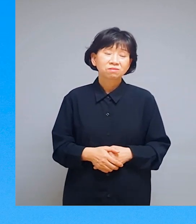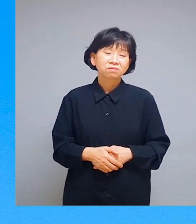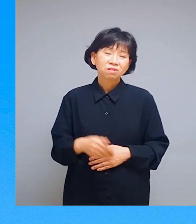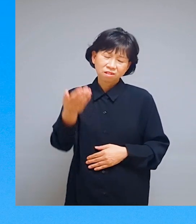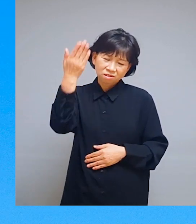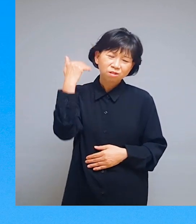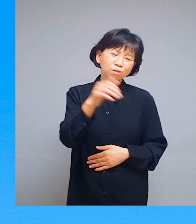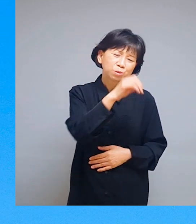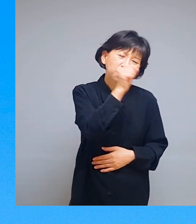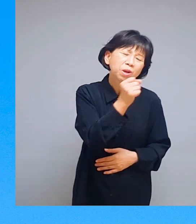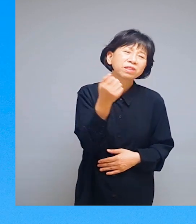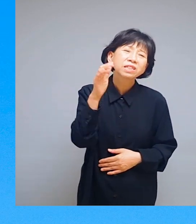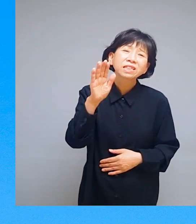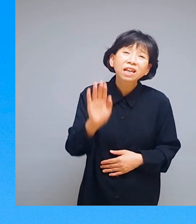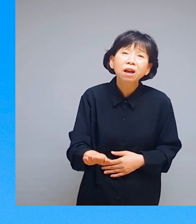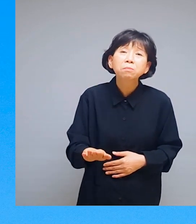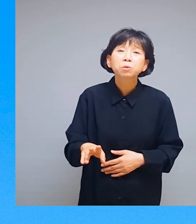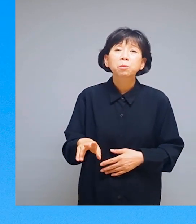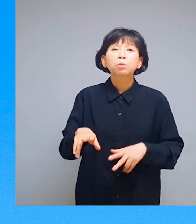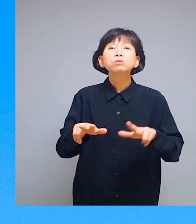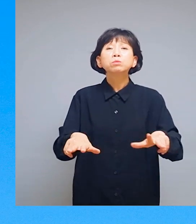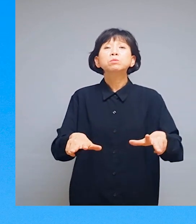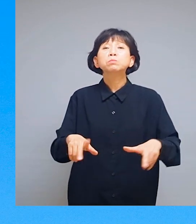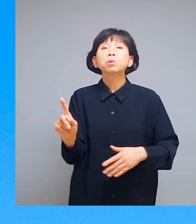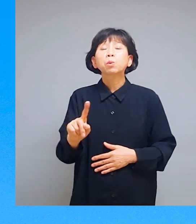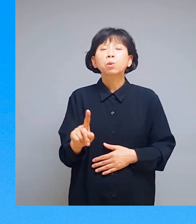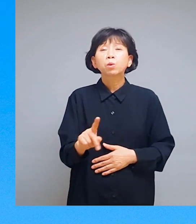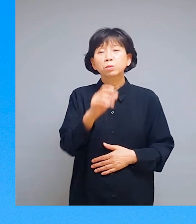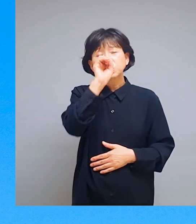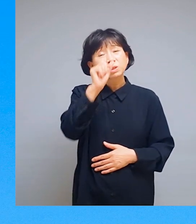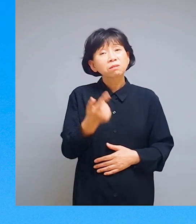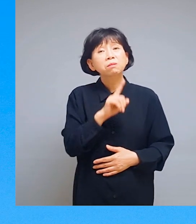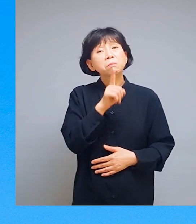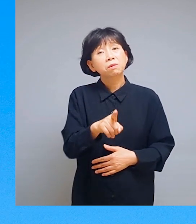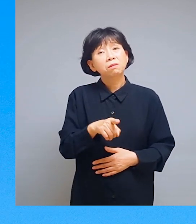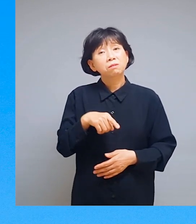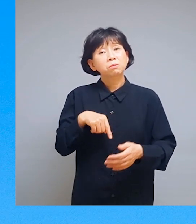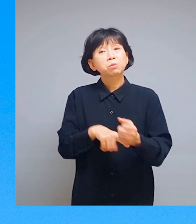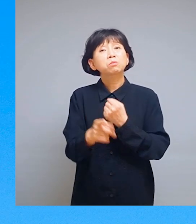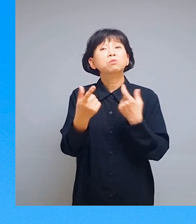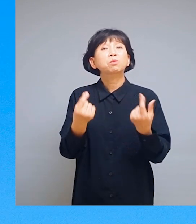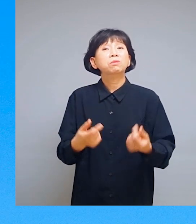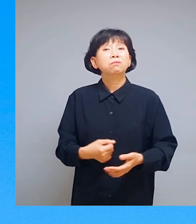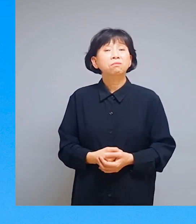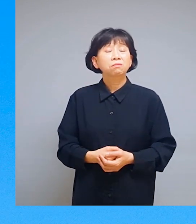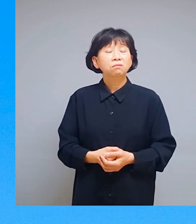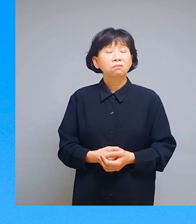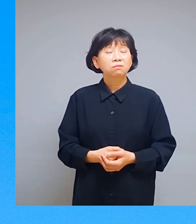성도 여러분, 첫사랑의 순간이 언제였습니까? 예배를 드리는데 막 은혜 받는 거죠.